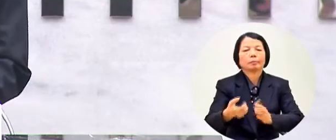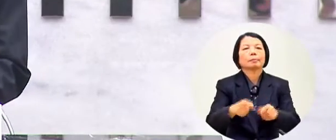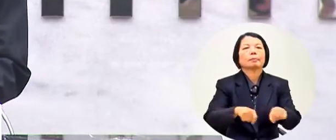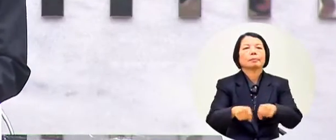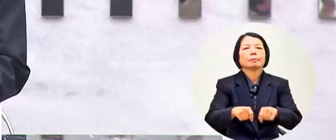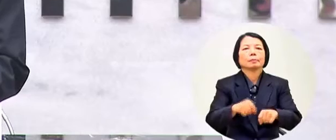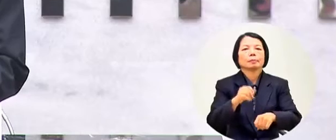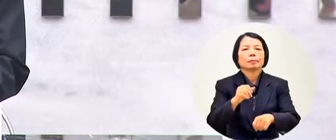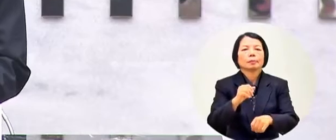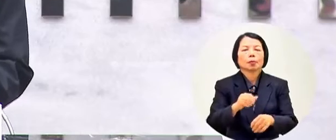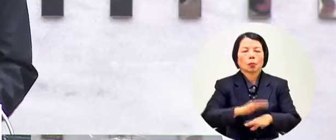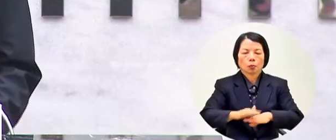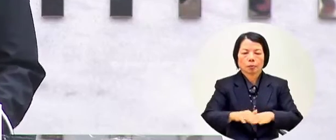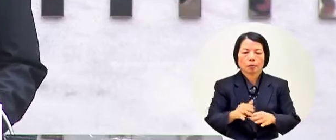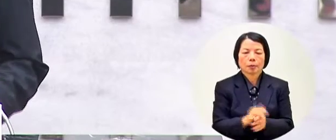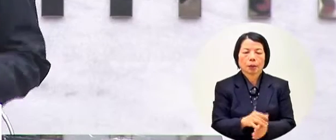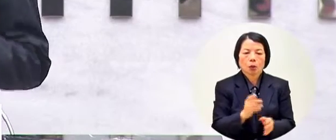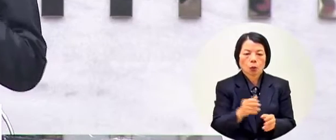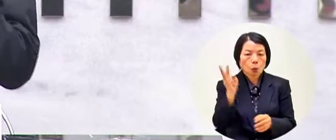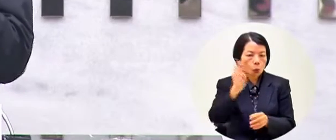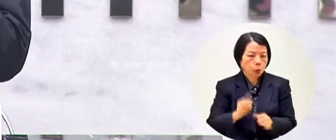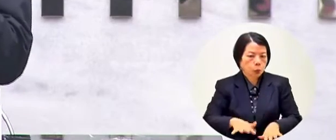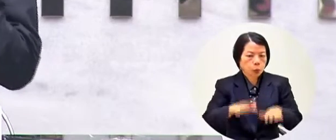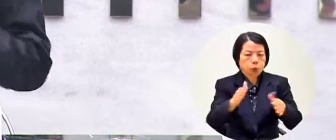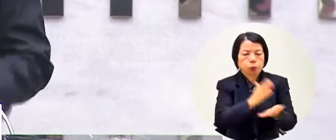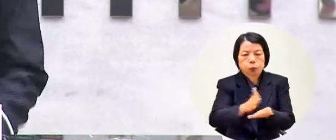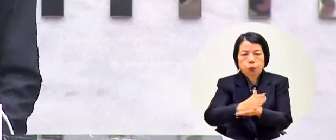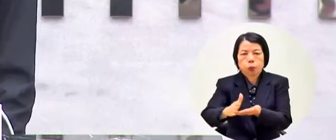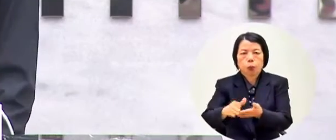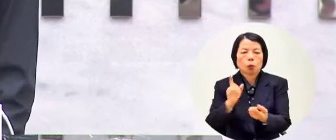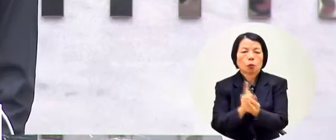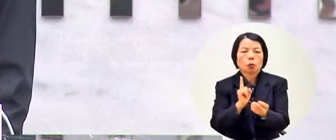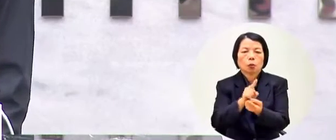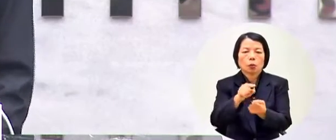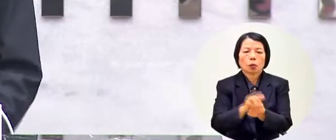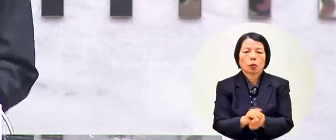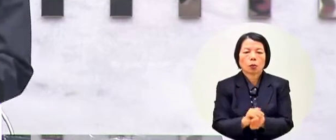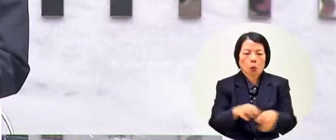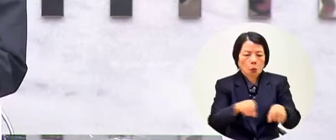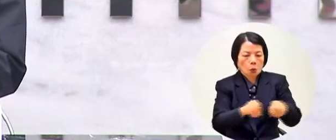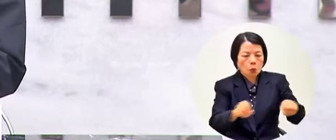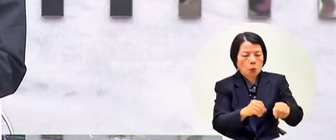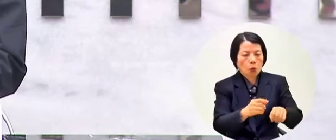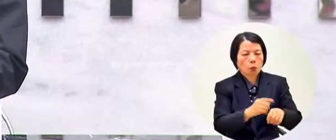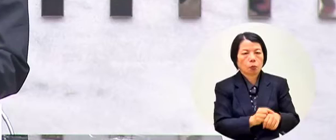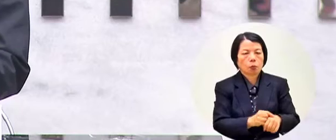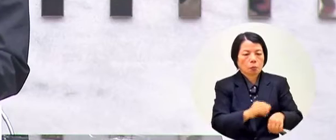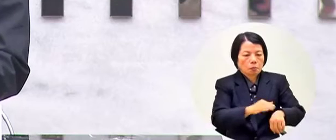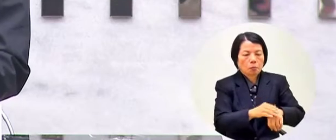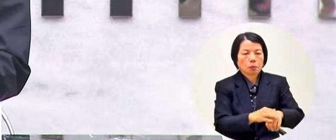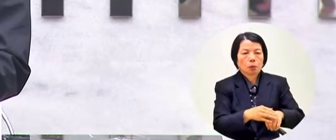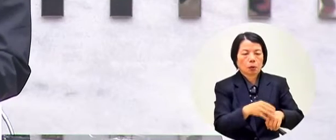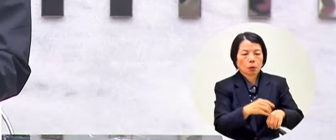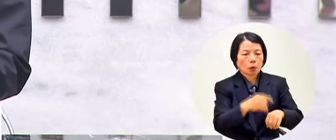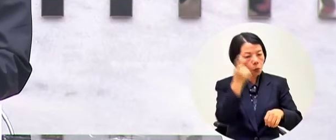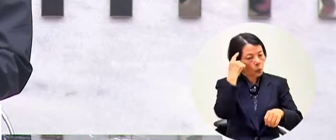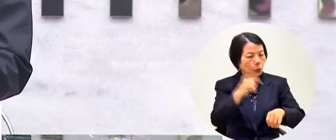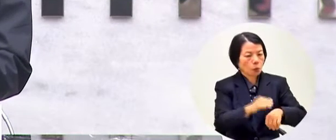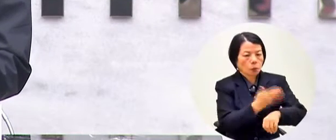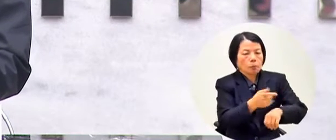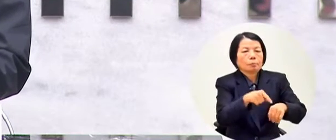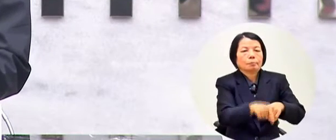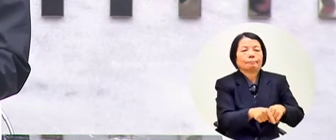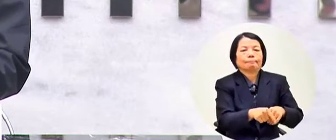整治水质部分，我们以源头管制、末端处理的原则改善水质。有关河川水质的提